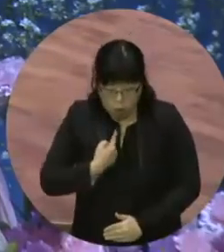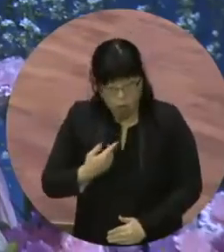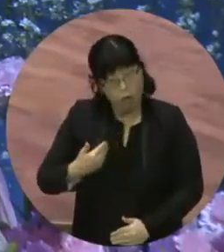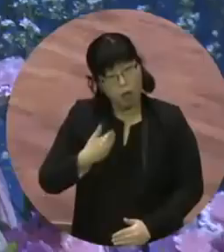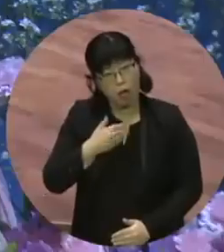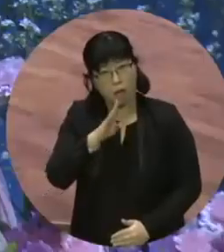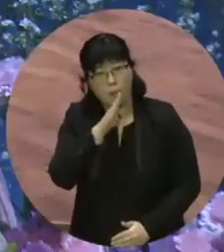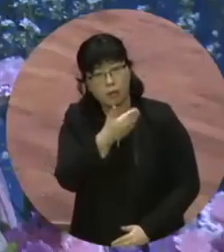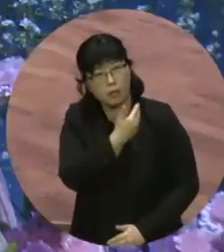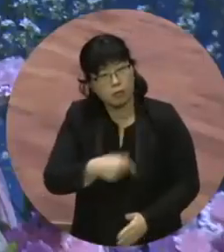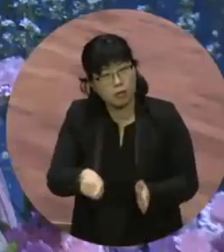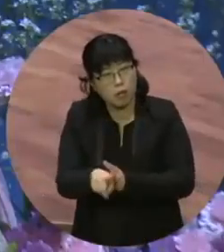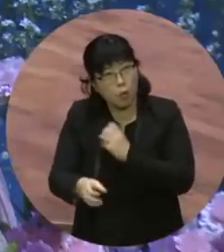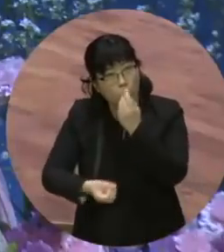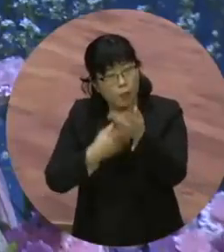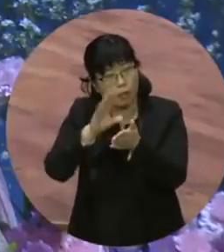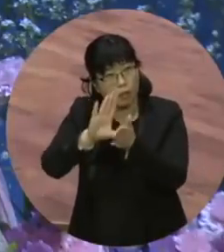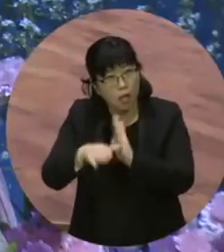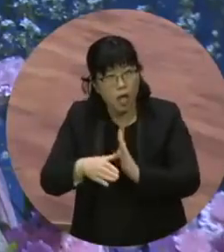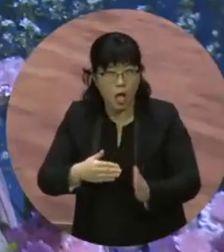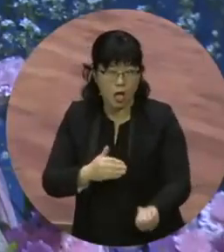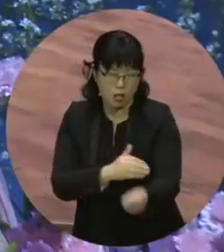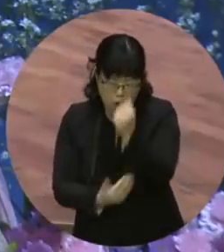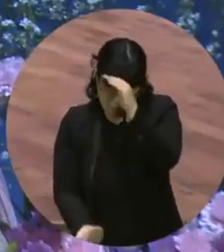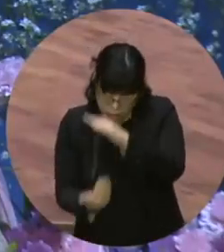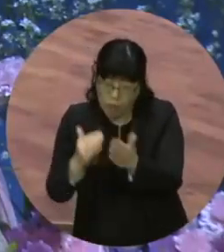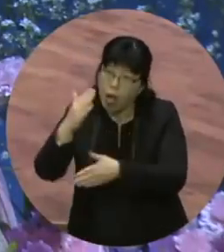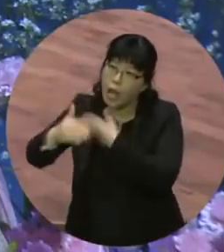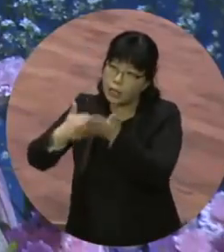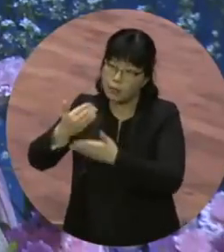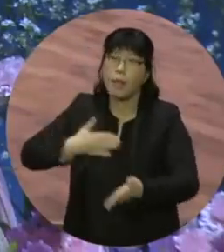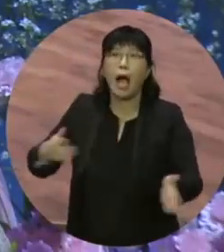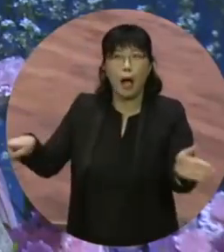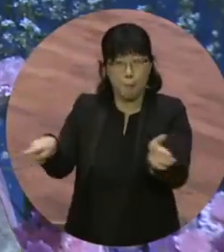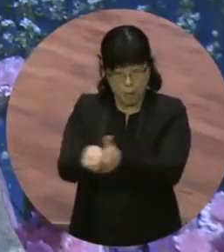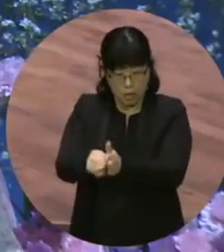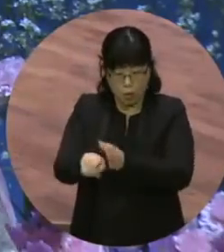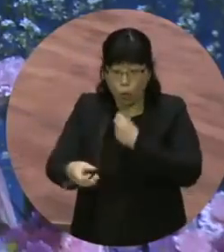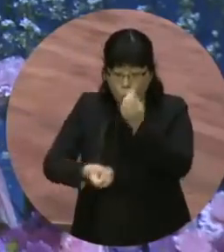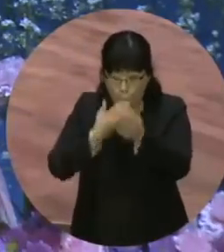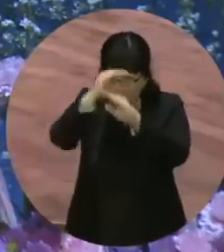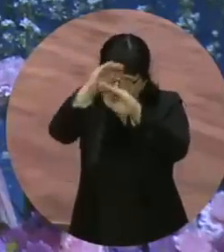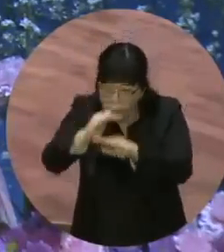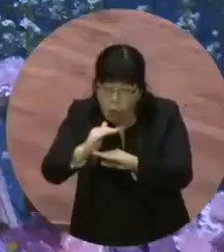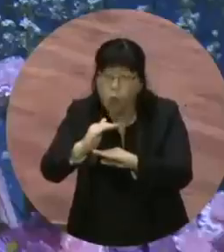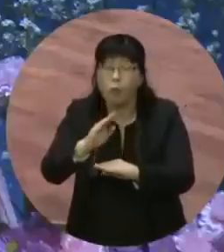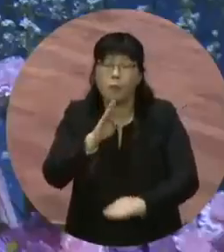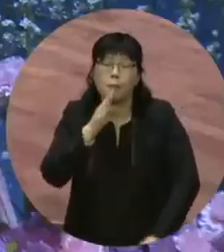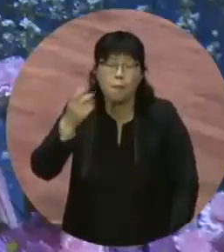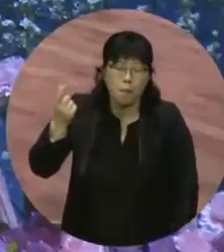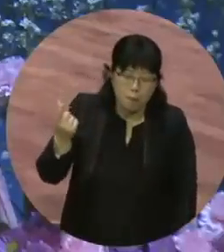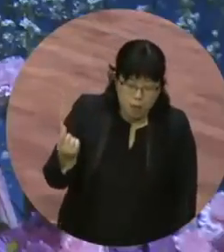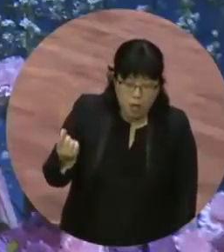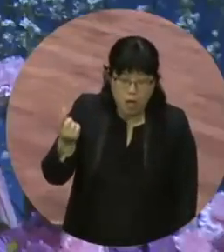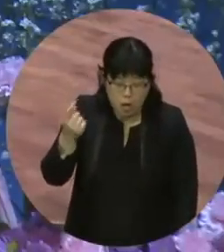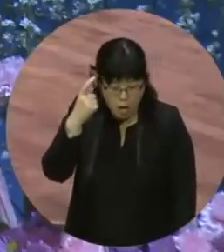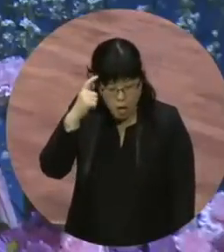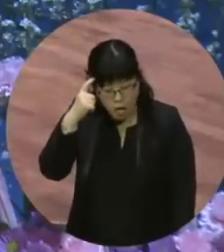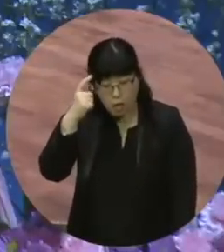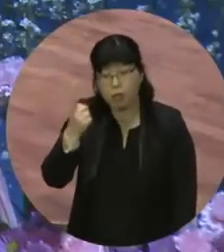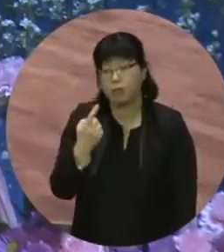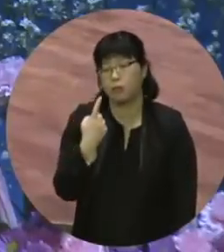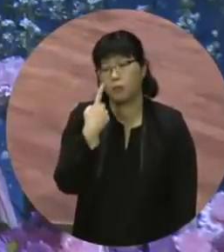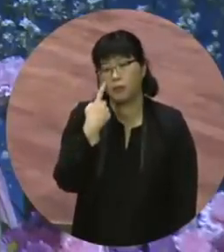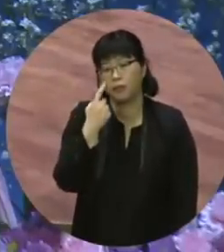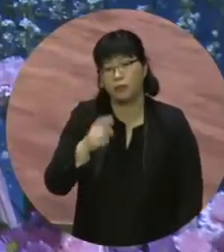묵상해 보세요. 신앙생활은요, 바로